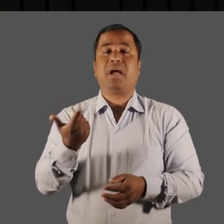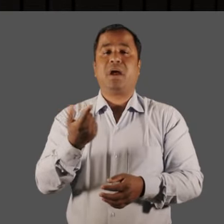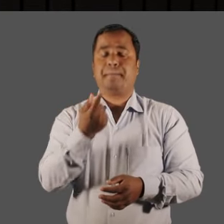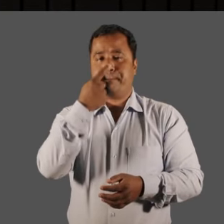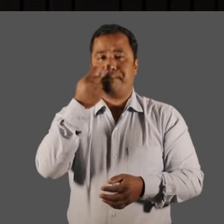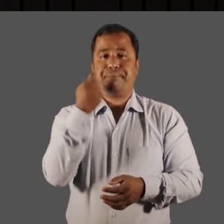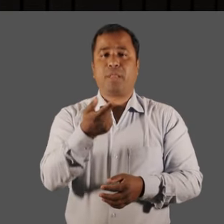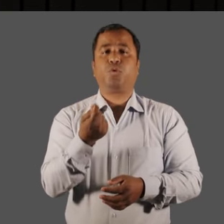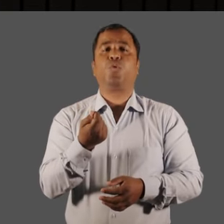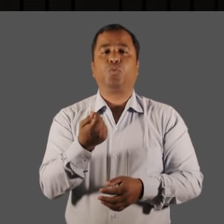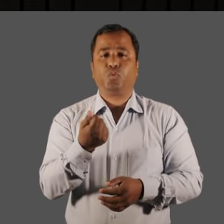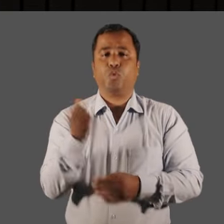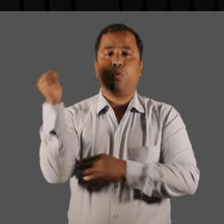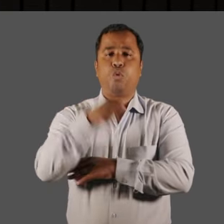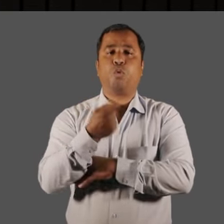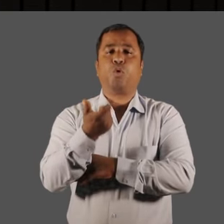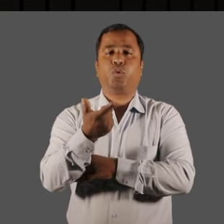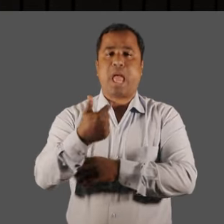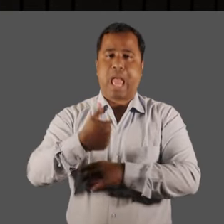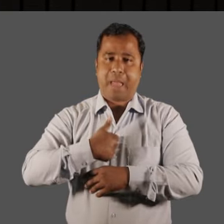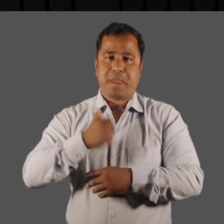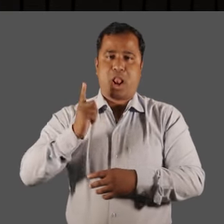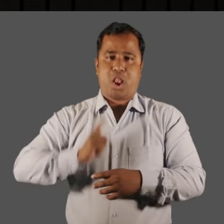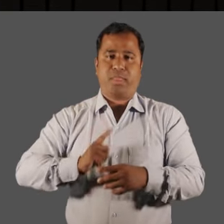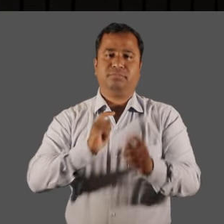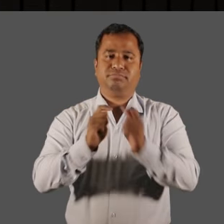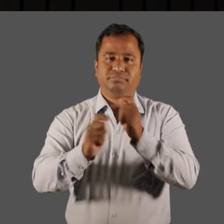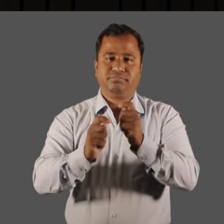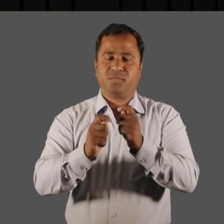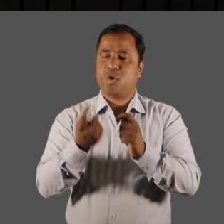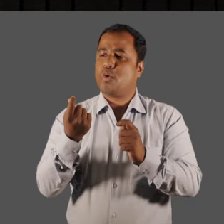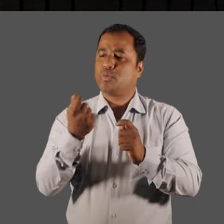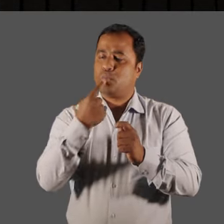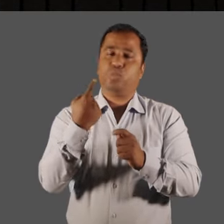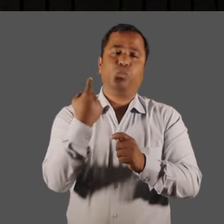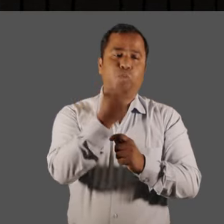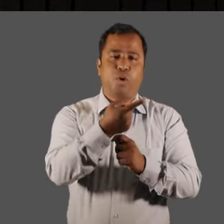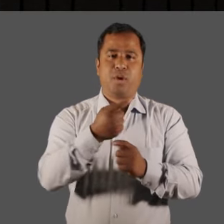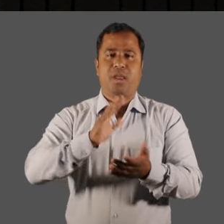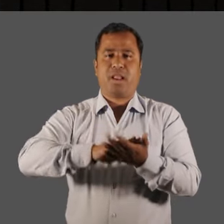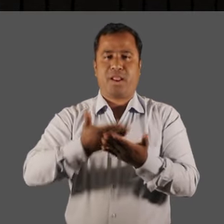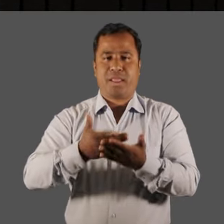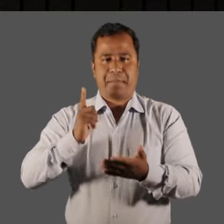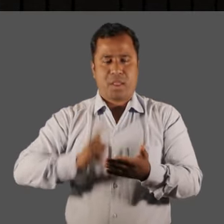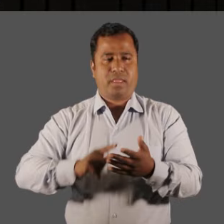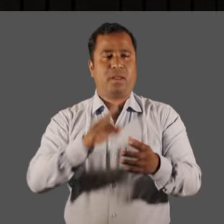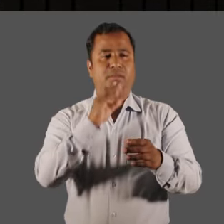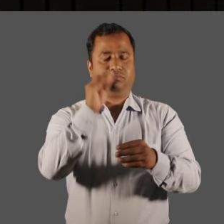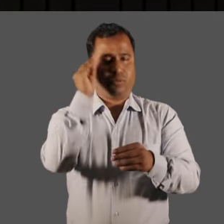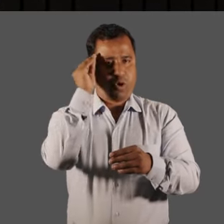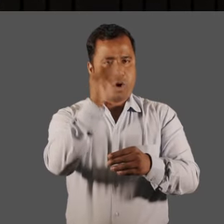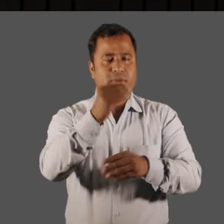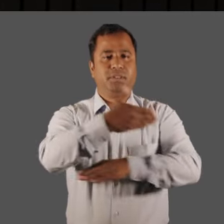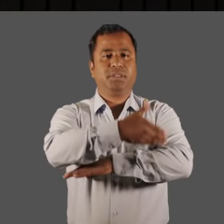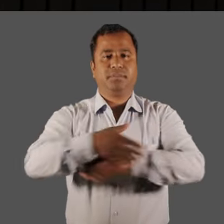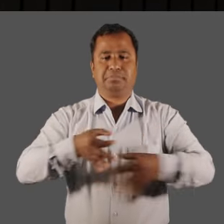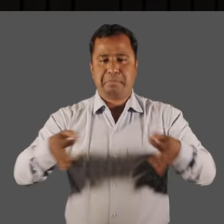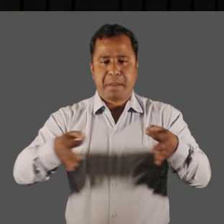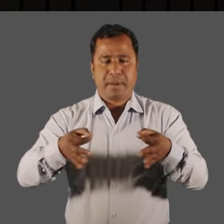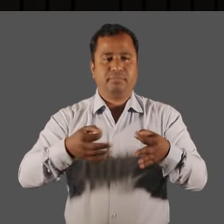কি হবে সেটা নিয়েও আমাকে নেগোসিয়েশন করতে হয়েছে। আমার বাবা হয়তো বলেছে যে তুমি তাকে আচ্ছা। বলো আমাকে এটা দিতে হবে। তো আমি ওই